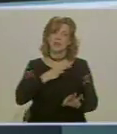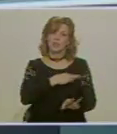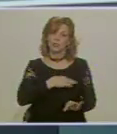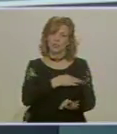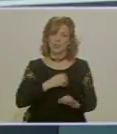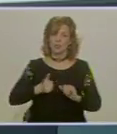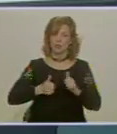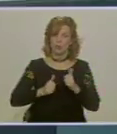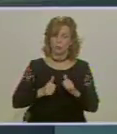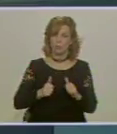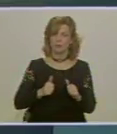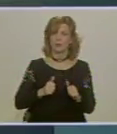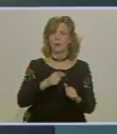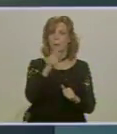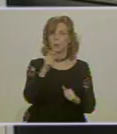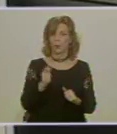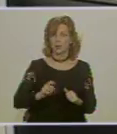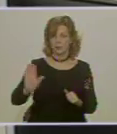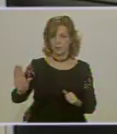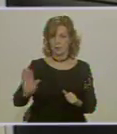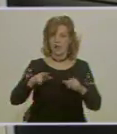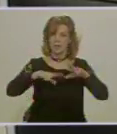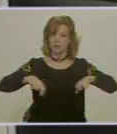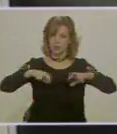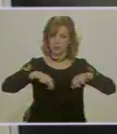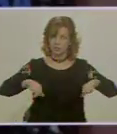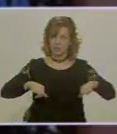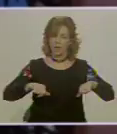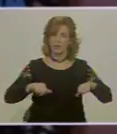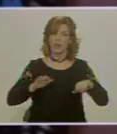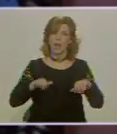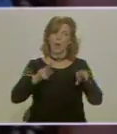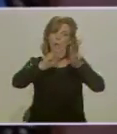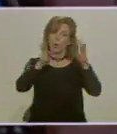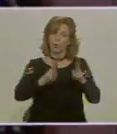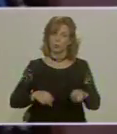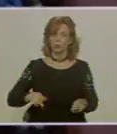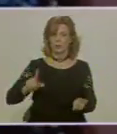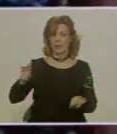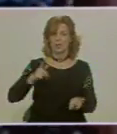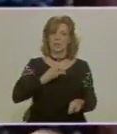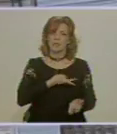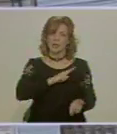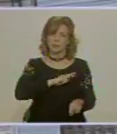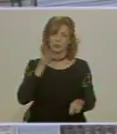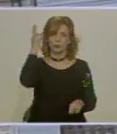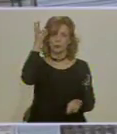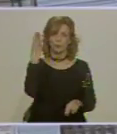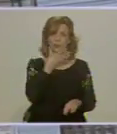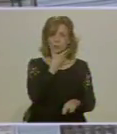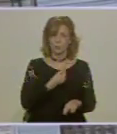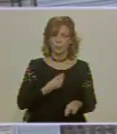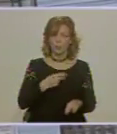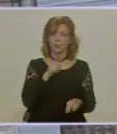trecut, iar proiectele sale care vizează domeniul cercetării încep să prindă contur. El este unul dintre responsabili unui vis frumos numit